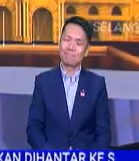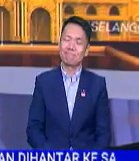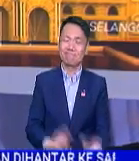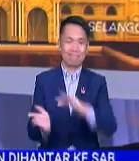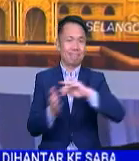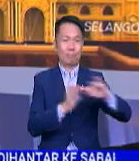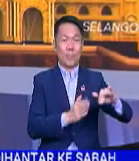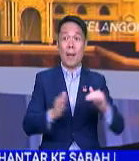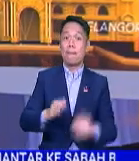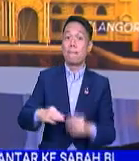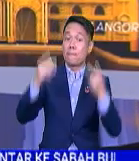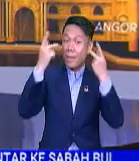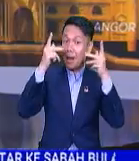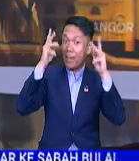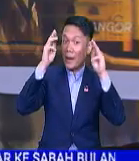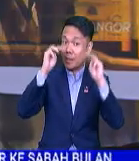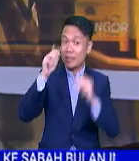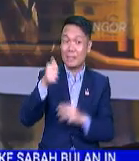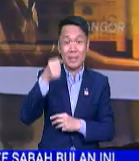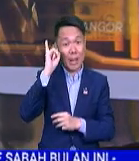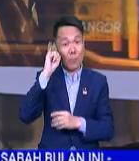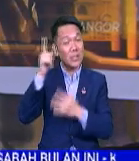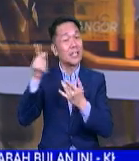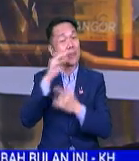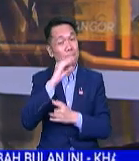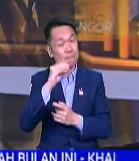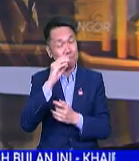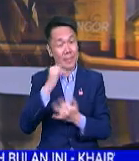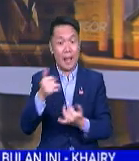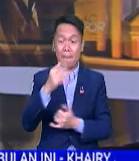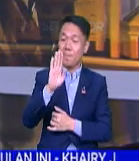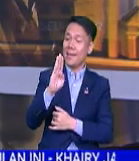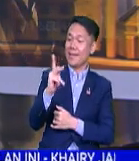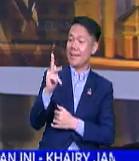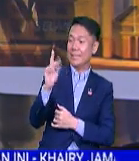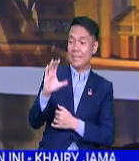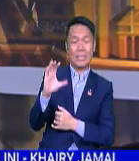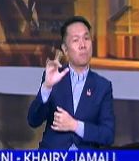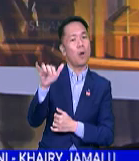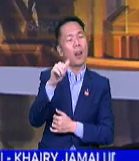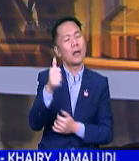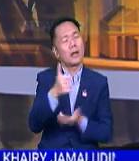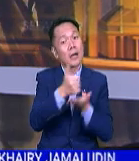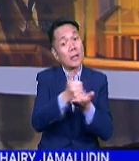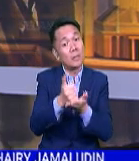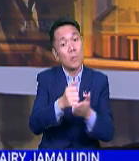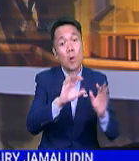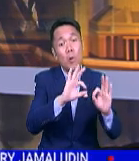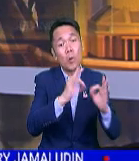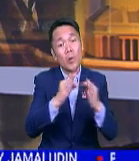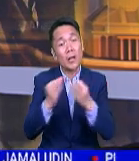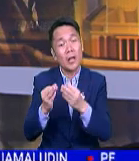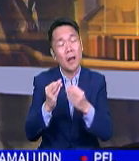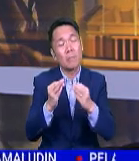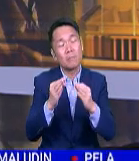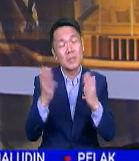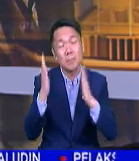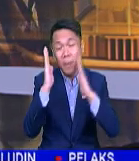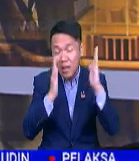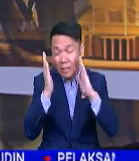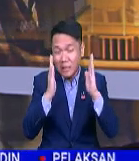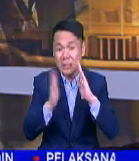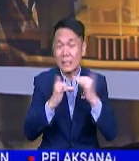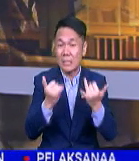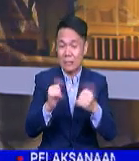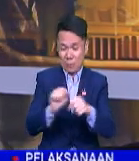Sementara itu, Perdana Menteri Datuk Seri Ismail Sabri Yaakob berkata BKC dapat meringankan beban keluarga Malaysia yang terkesan akibat